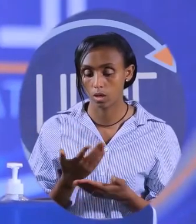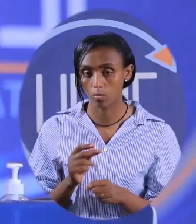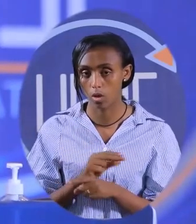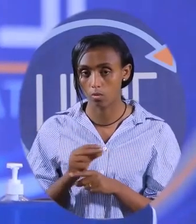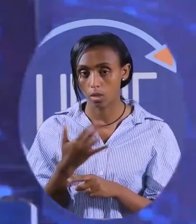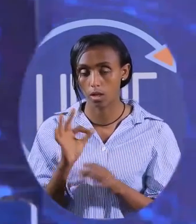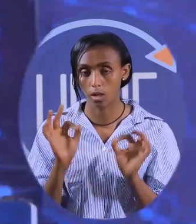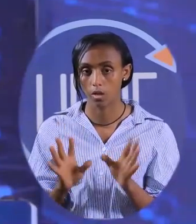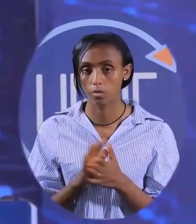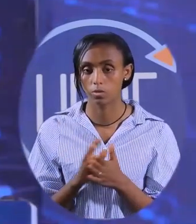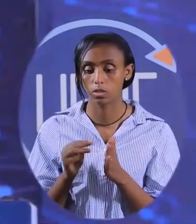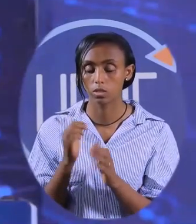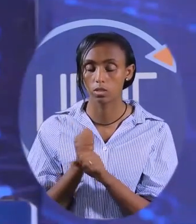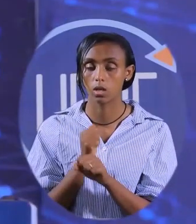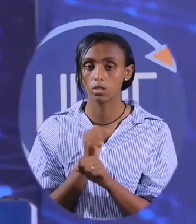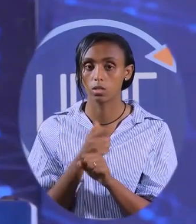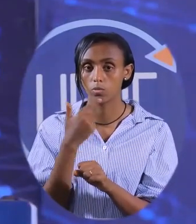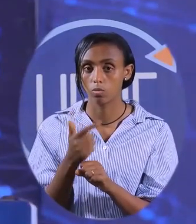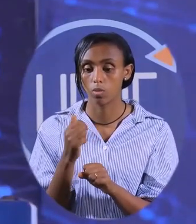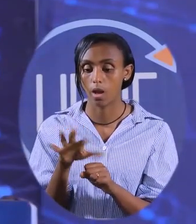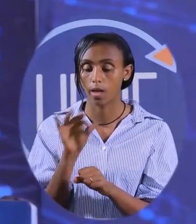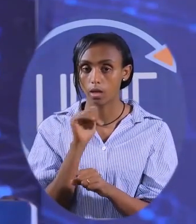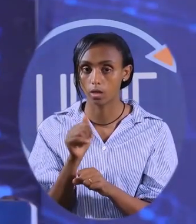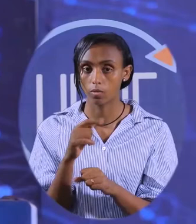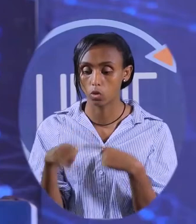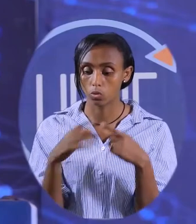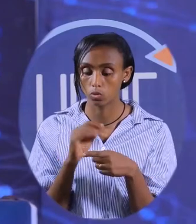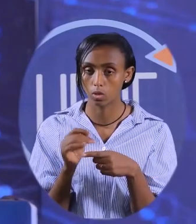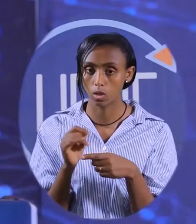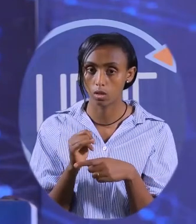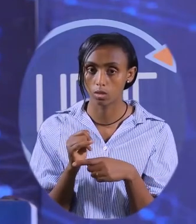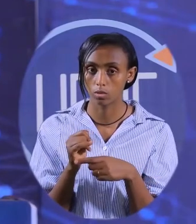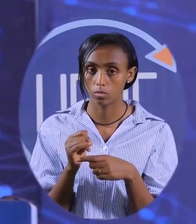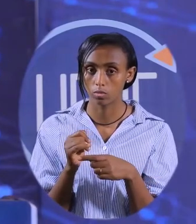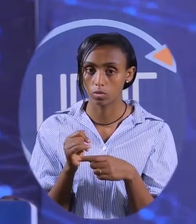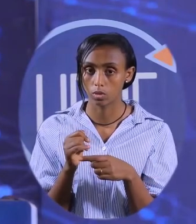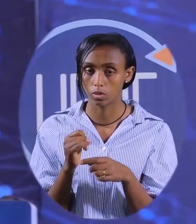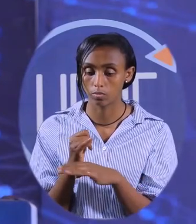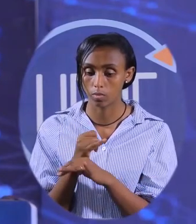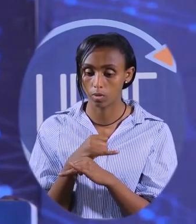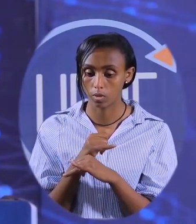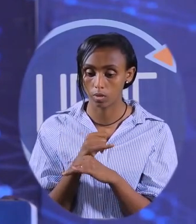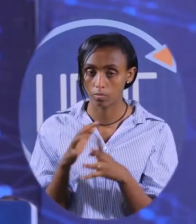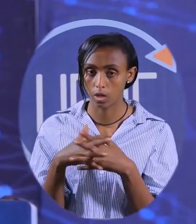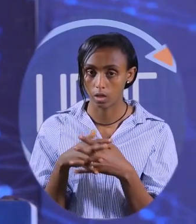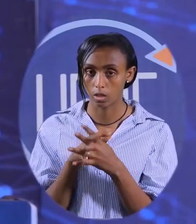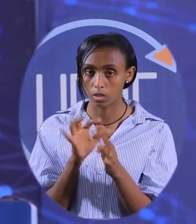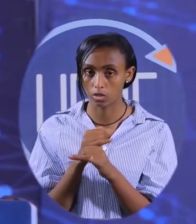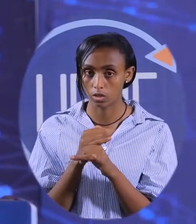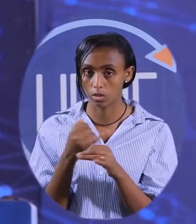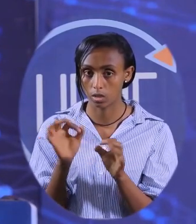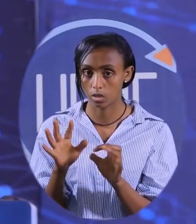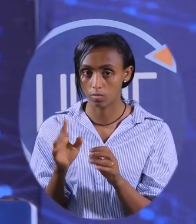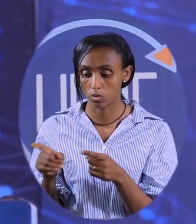እኮ ስራ እንስራ ብንል አታገኙ ሄዱና ኢንዱስትሪ ፓርክ ጠይቁ መካኒካል ኢንጂነር ይፈልጋሉ ያለው መካኒካል ኢንጂነር